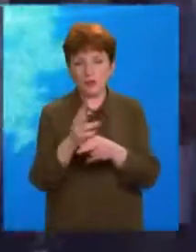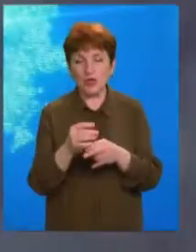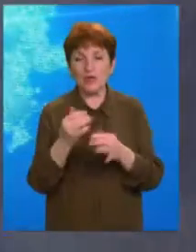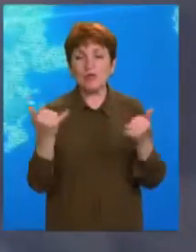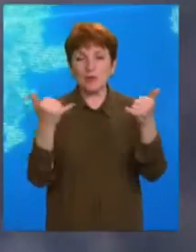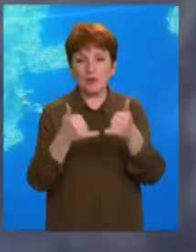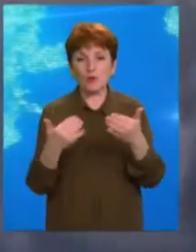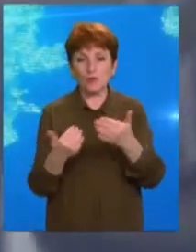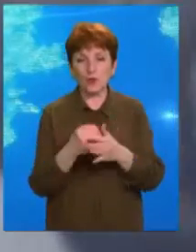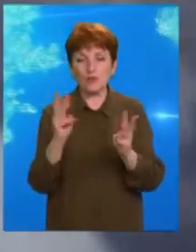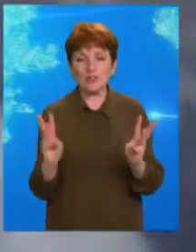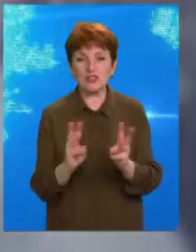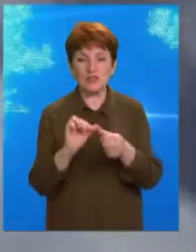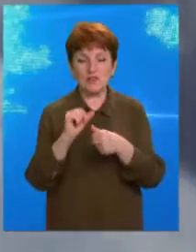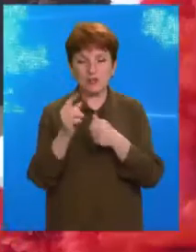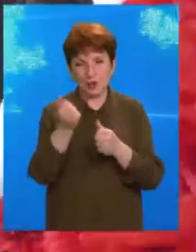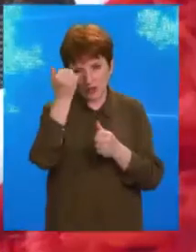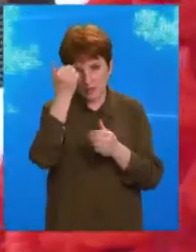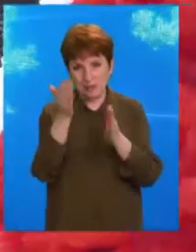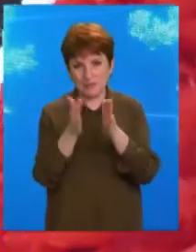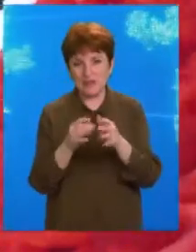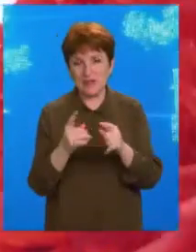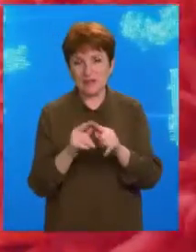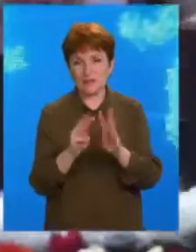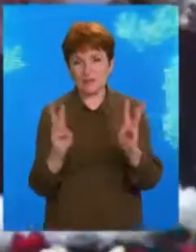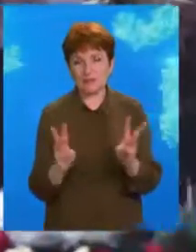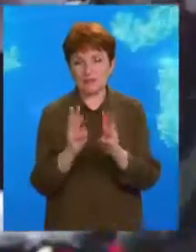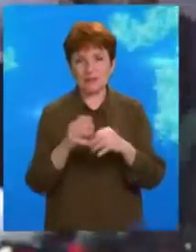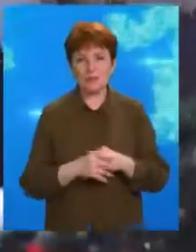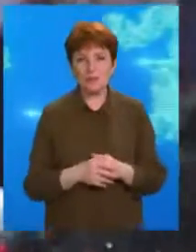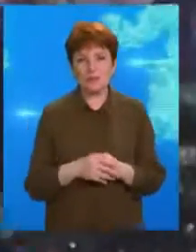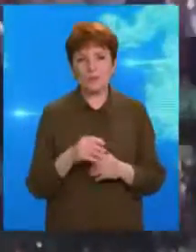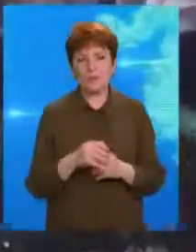металлурги вновь зажгли вечный огонь от пламени конвертера «Карабаш-меди». Артур Ишпулатов, ОТВ.